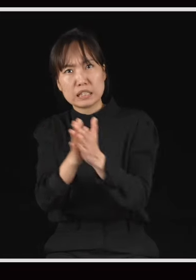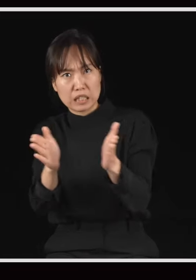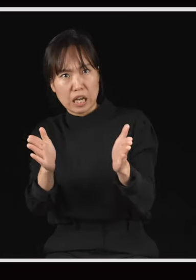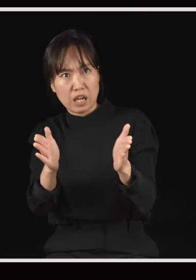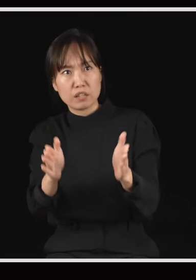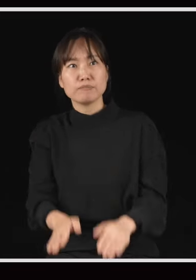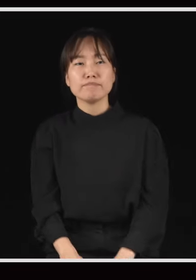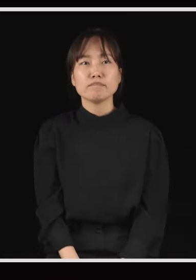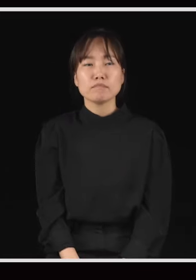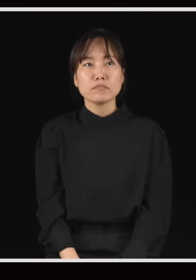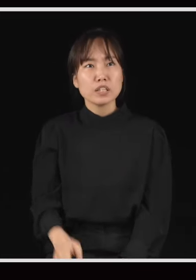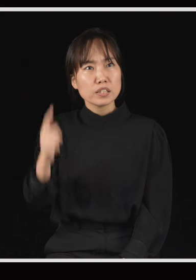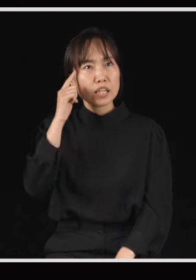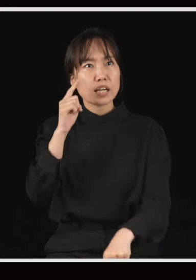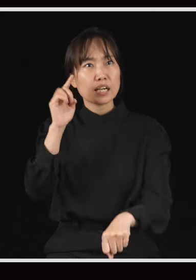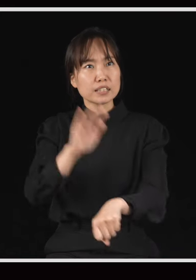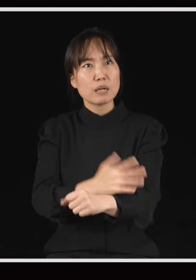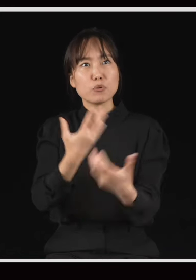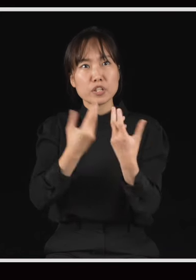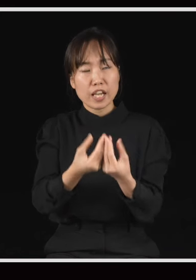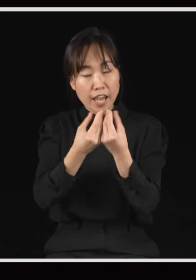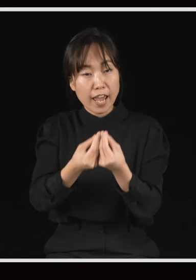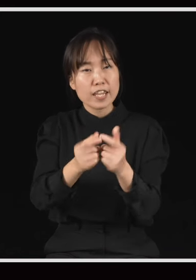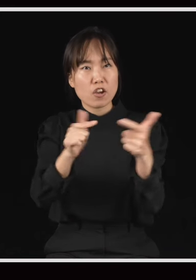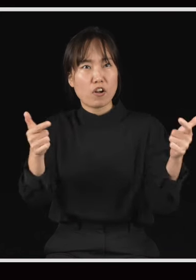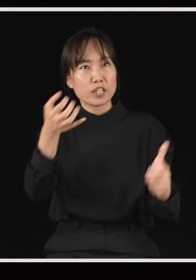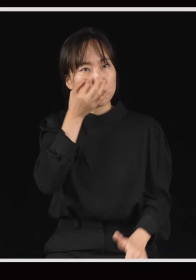하나씩 보여드릴게요. 인지 오류의 사례.